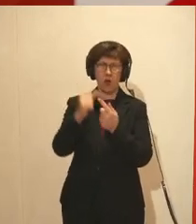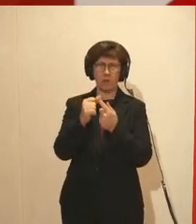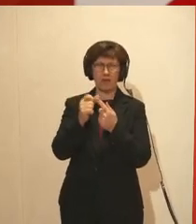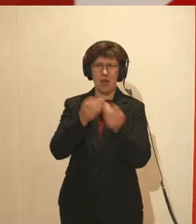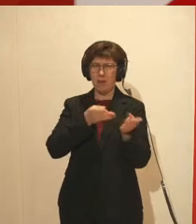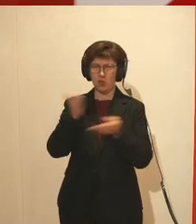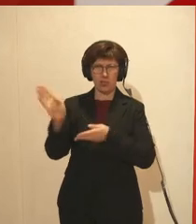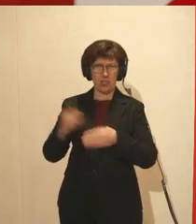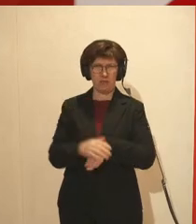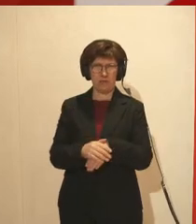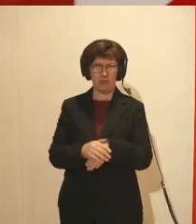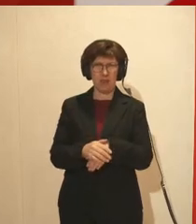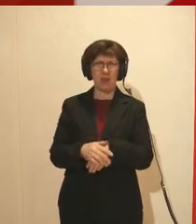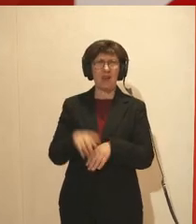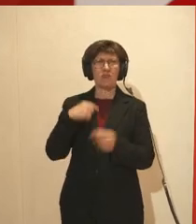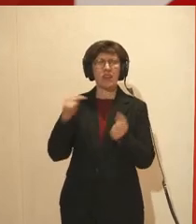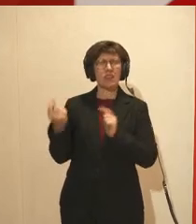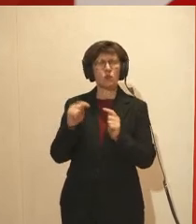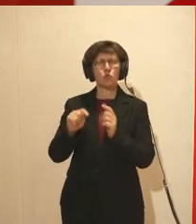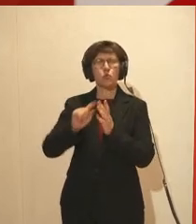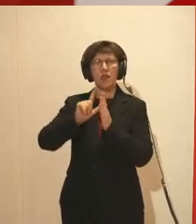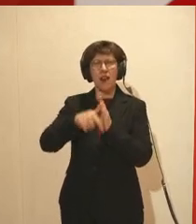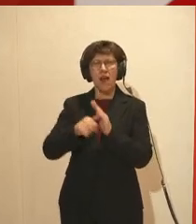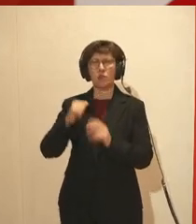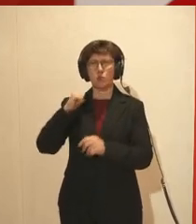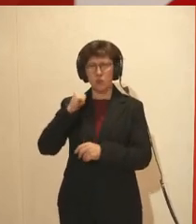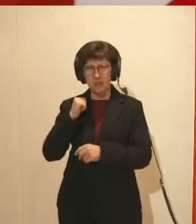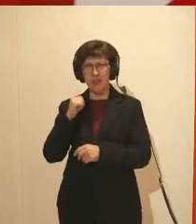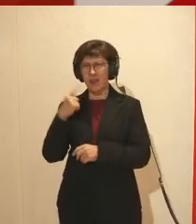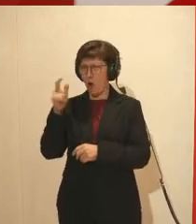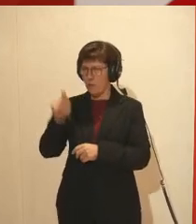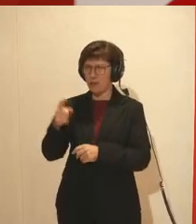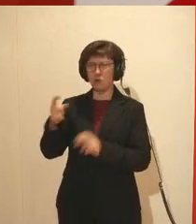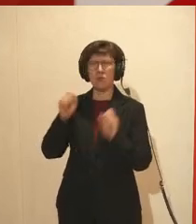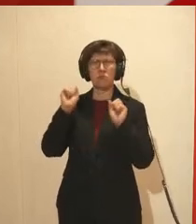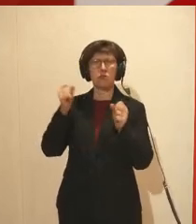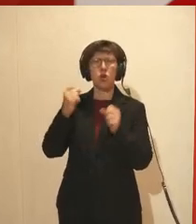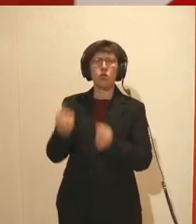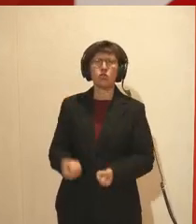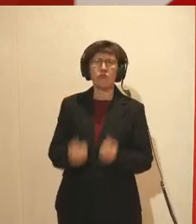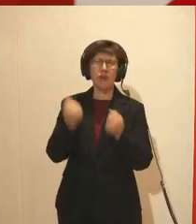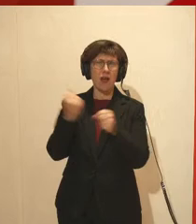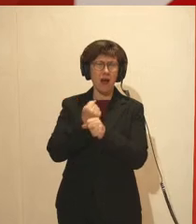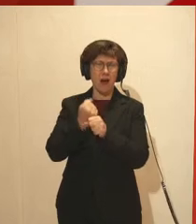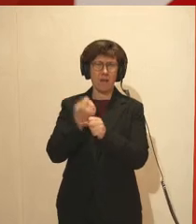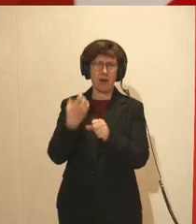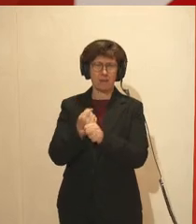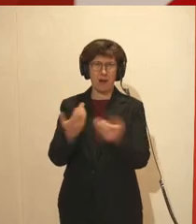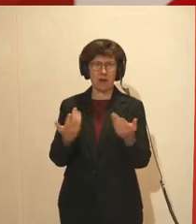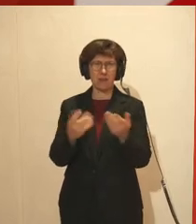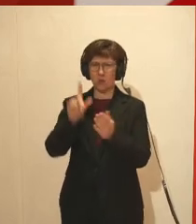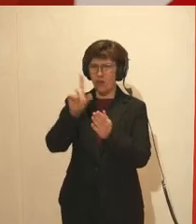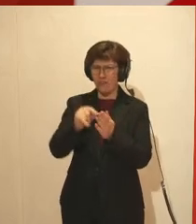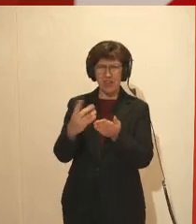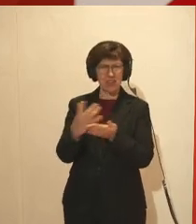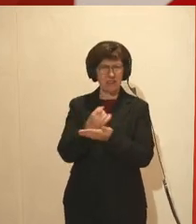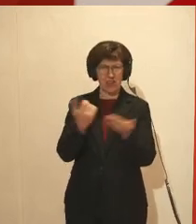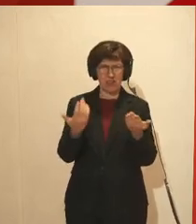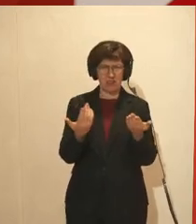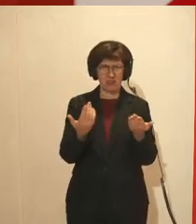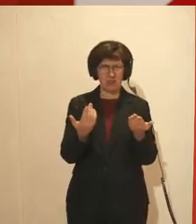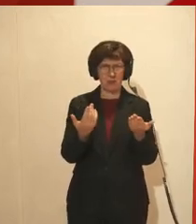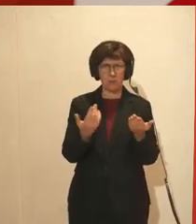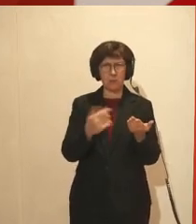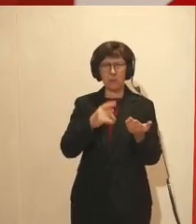was schief gelaufen wir müssen klarmachen leistungsträger ist auch jemand der einfach eine schwere arbeit verrichtet und leider wenig verdient und wenn